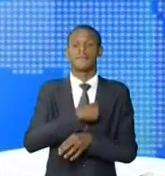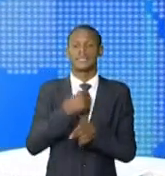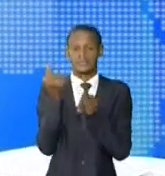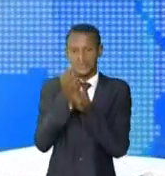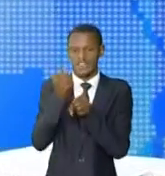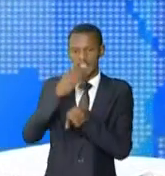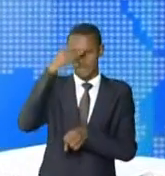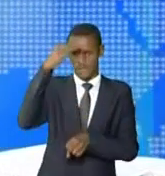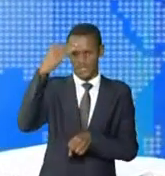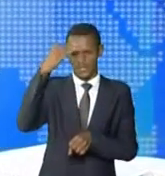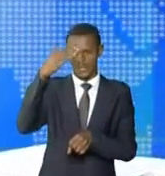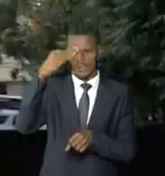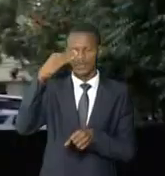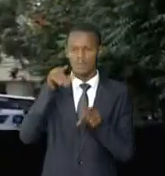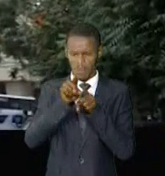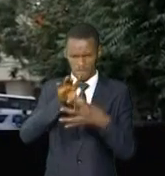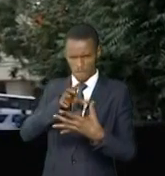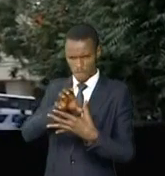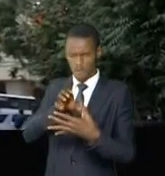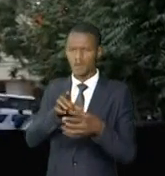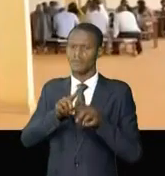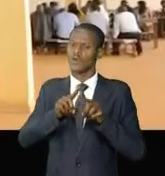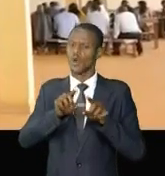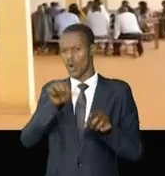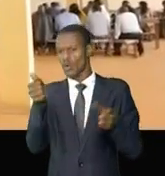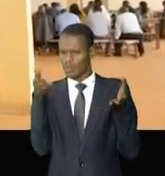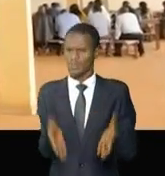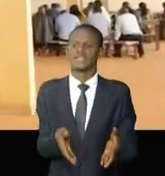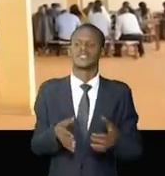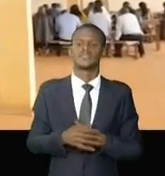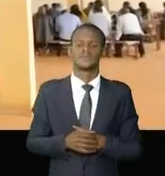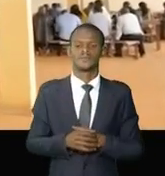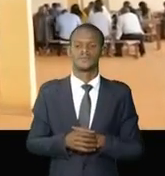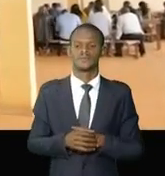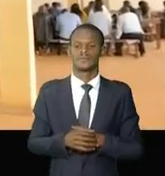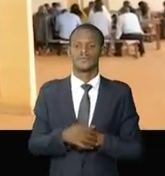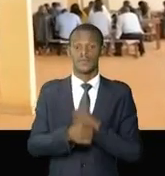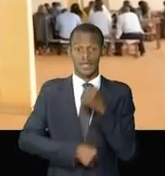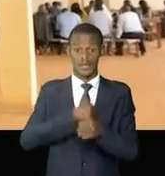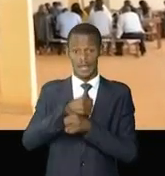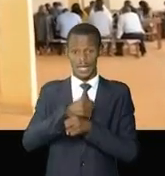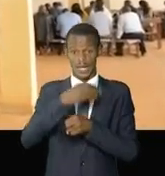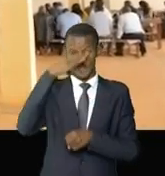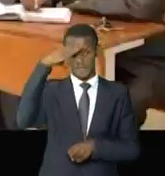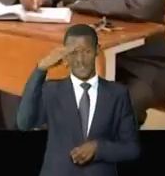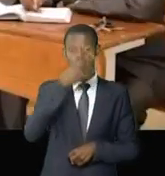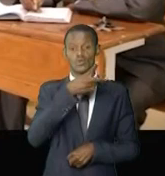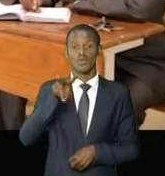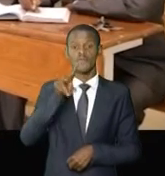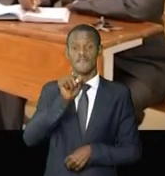l'UNILO. L'Université de Lubumbashi, l'année académique 2020-2021, a démarré ce lundi 22 février